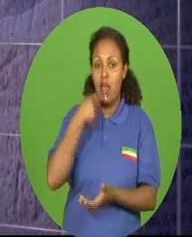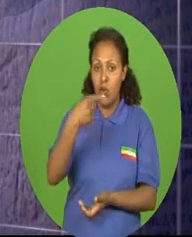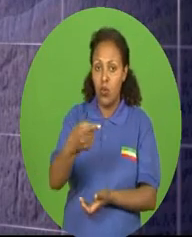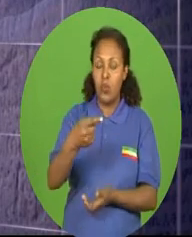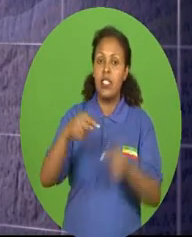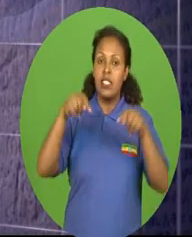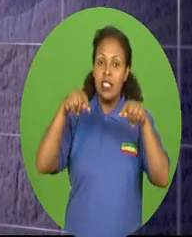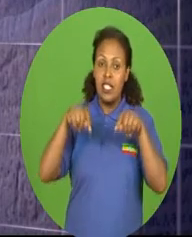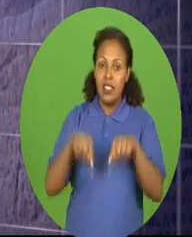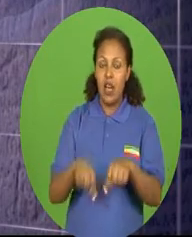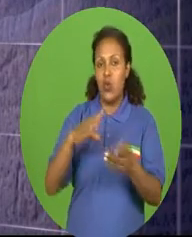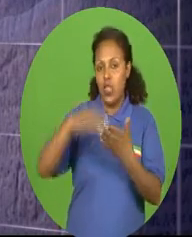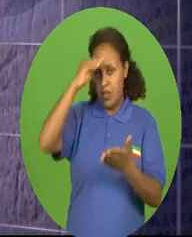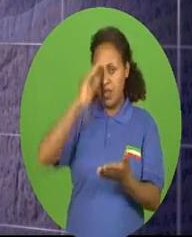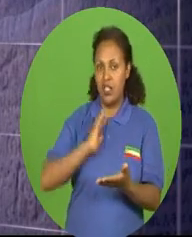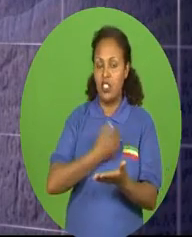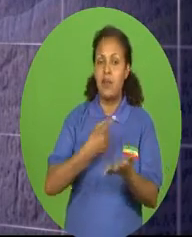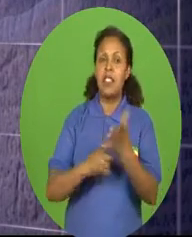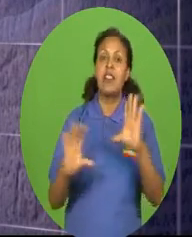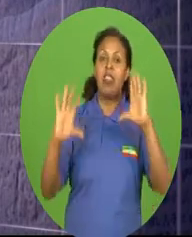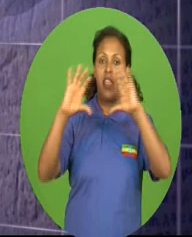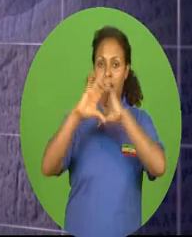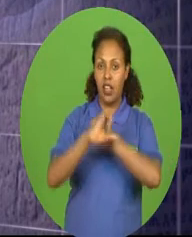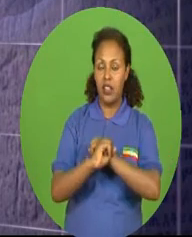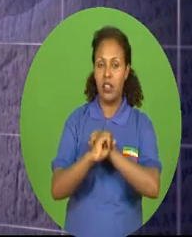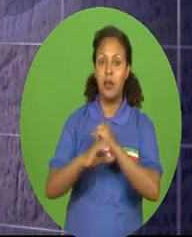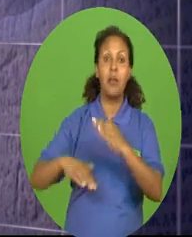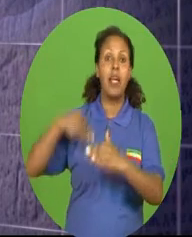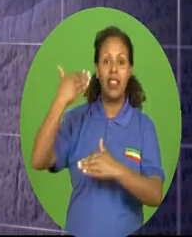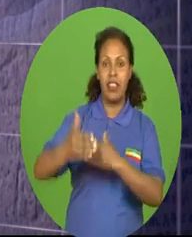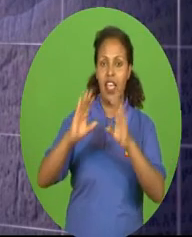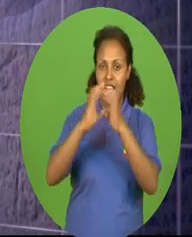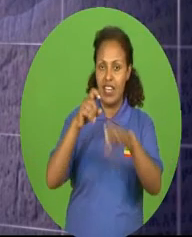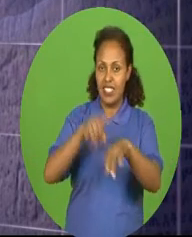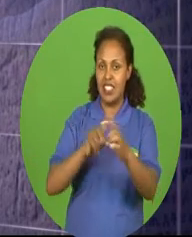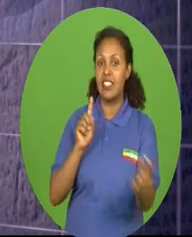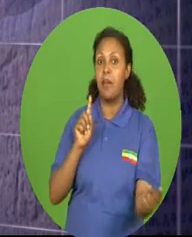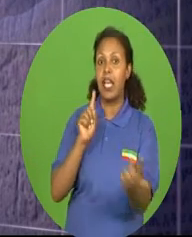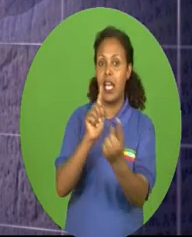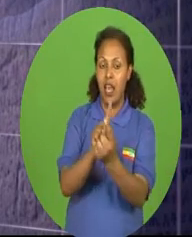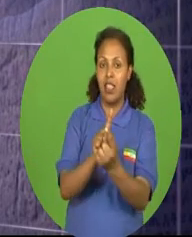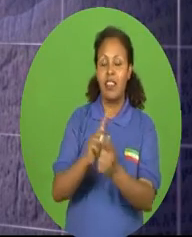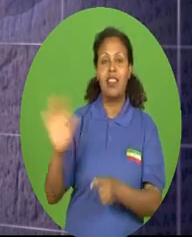አደራላለሁ። የዛሬ ትምህርታችንን በዚህ አጠናቀቅን። በቀጣዩ ክፍለ ጊዜ